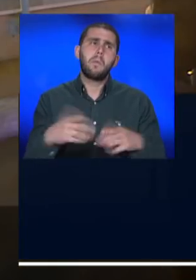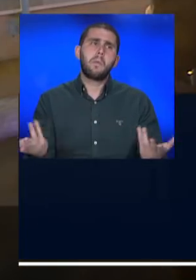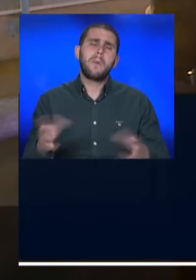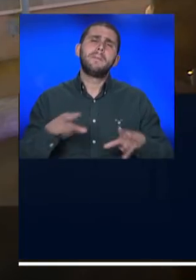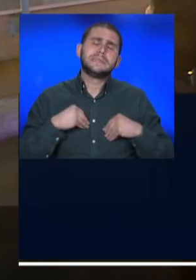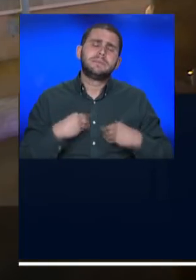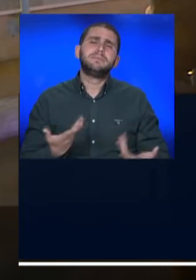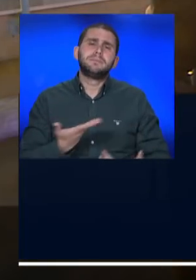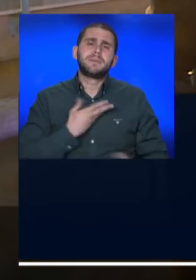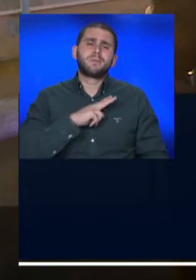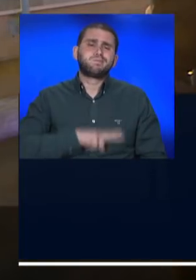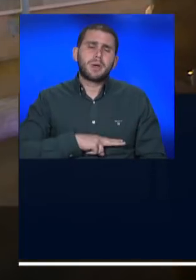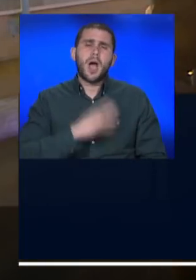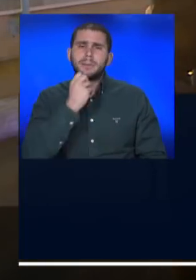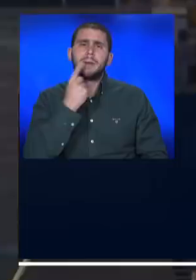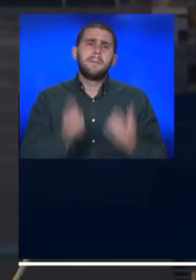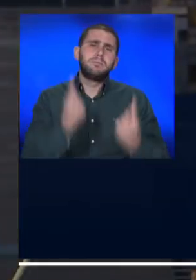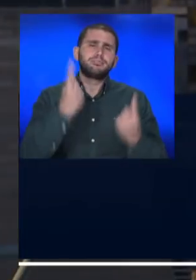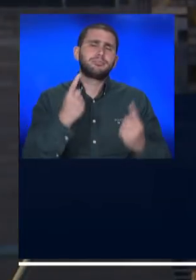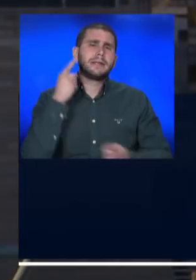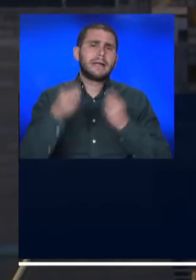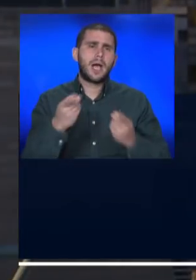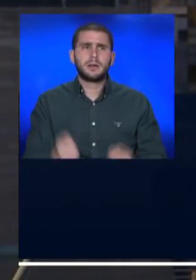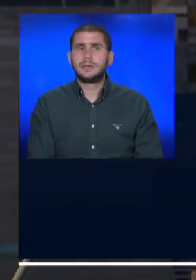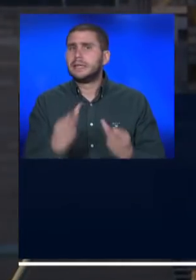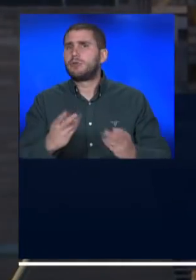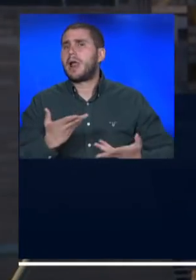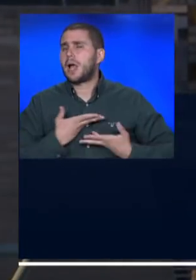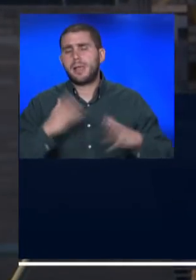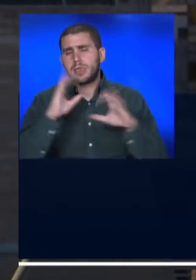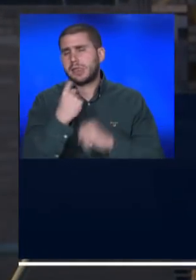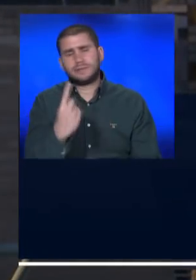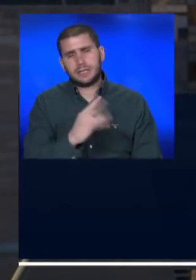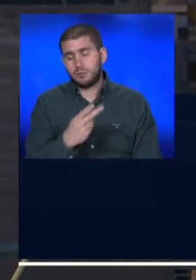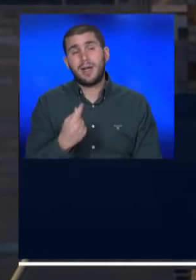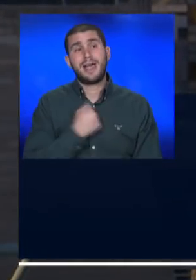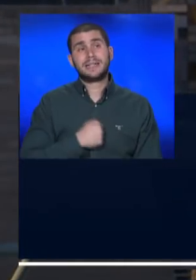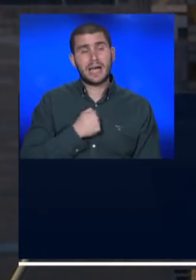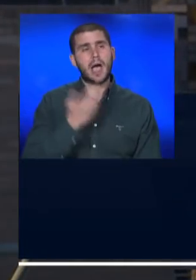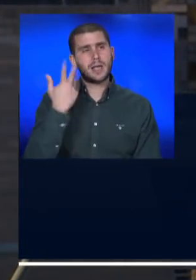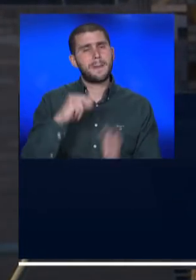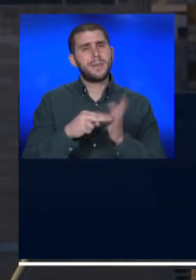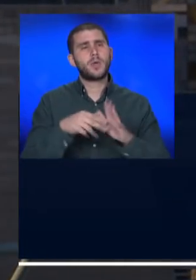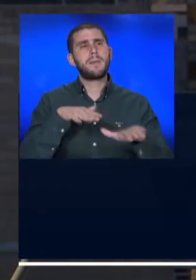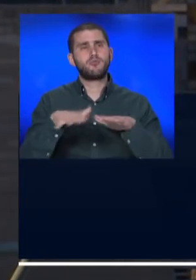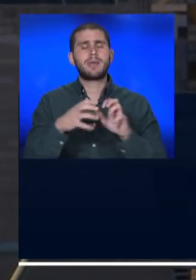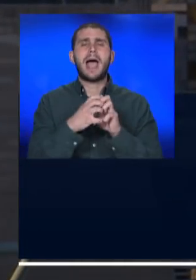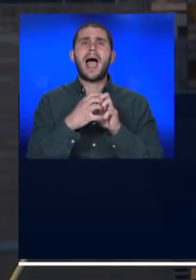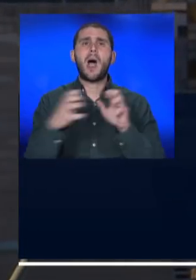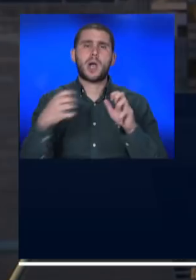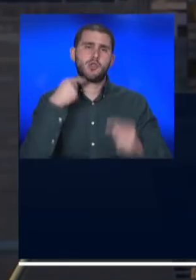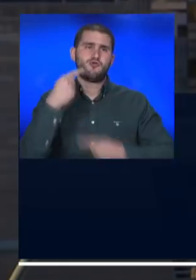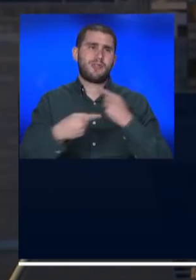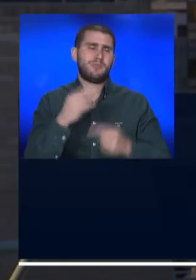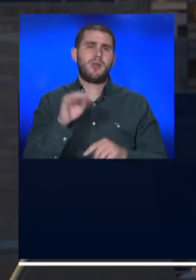כמה שנים. אי אפשר לקבל את ההנחה הזאת. לצערי זו הייתה מדיניות ממשלתית ארוכת שנים של ממשלת נתניהו.